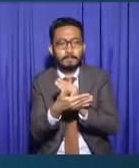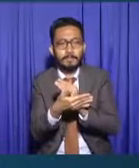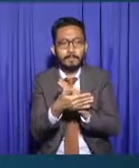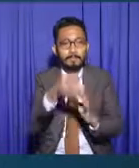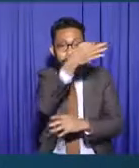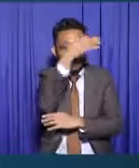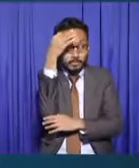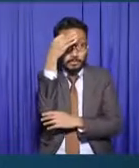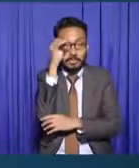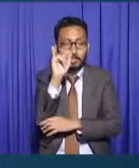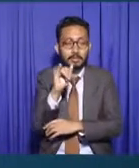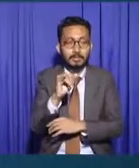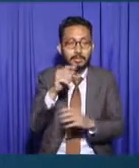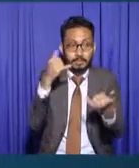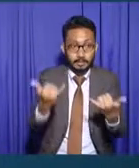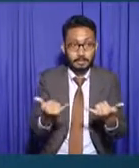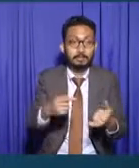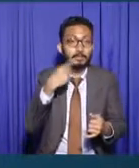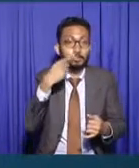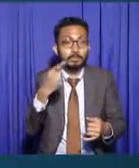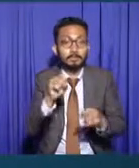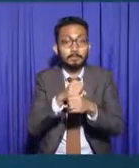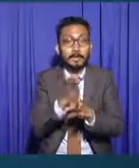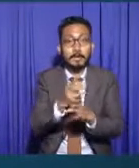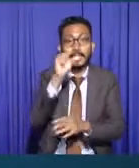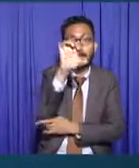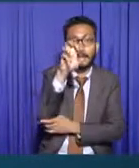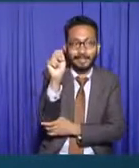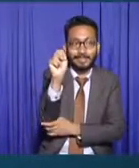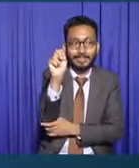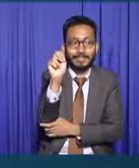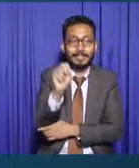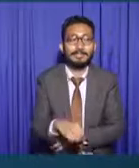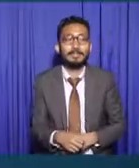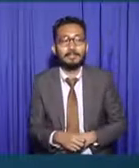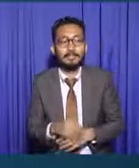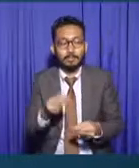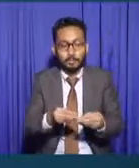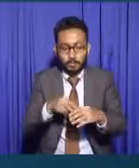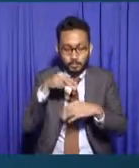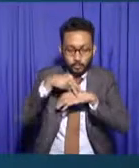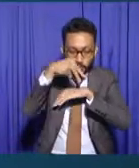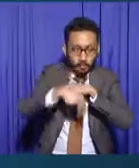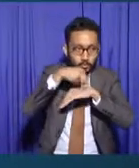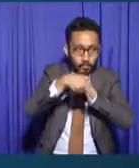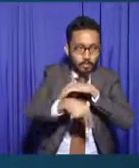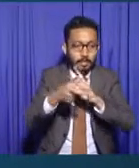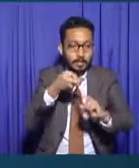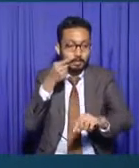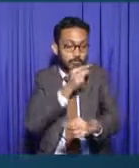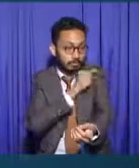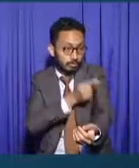disebut sebagai Jin yang diturunkan dari generasi kepada